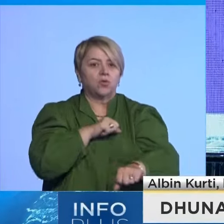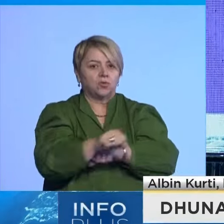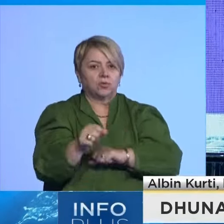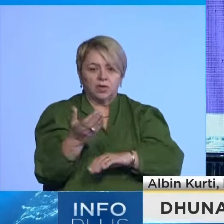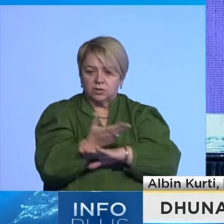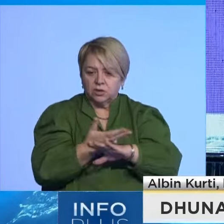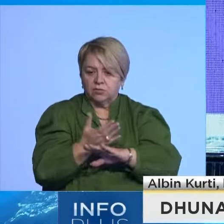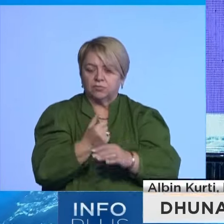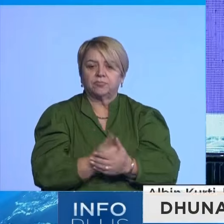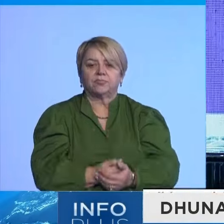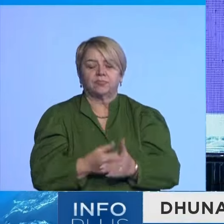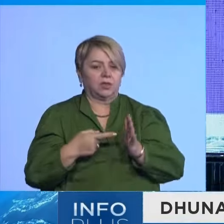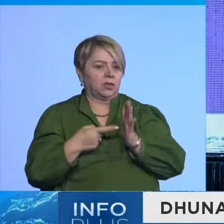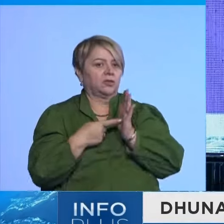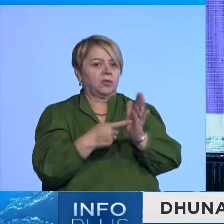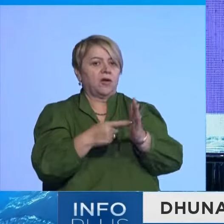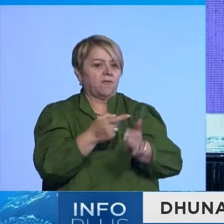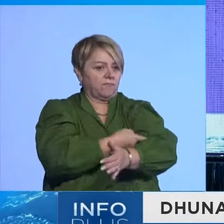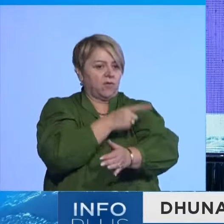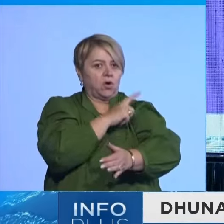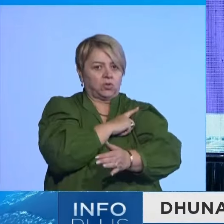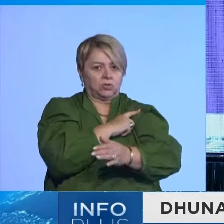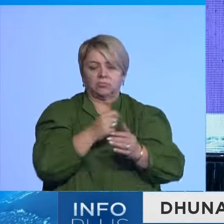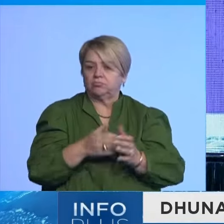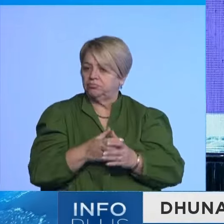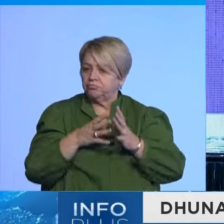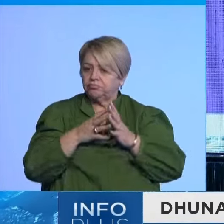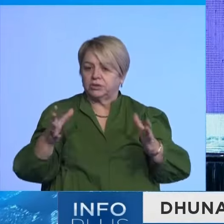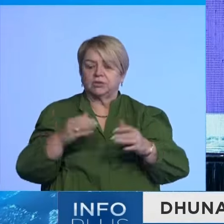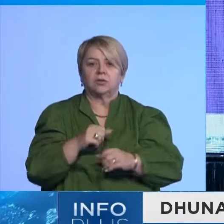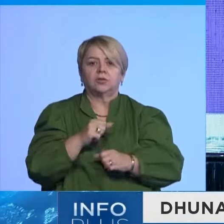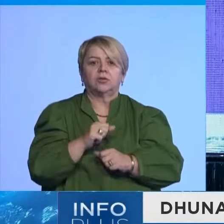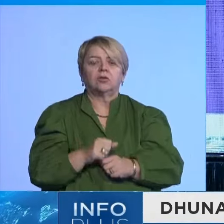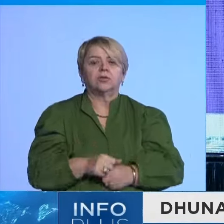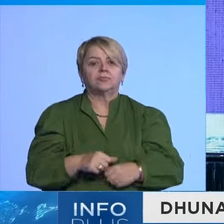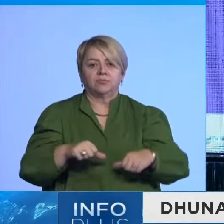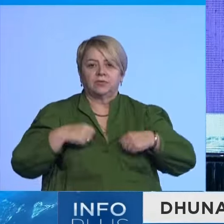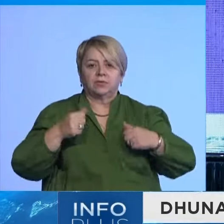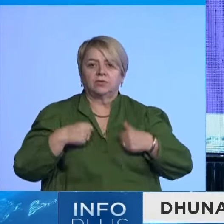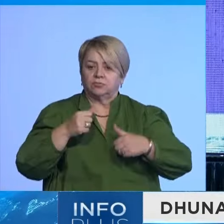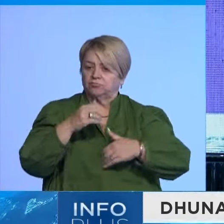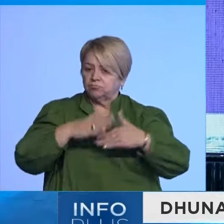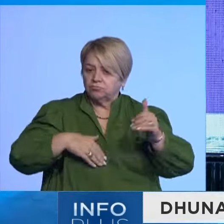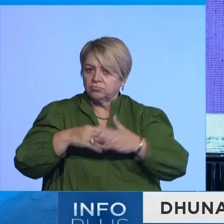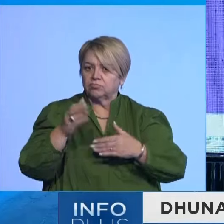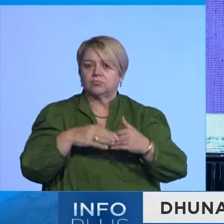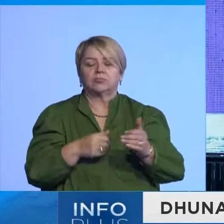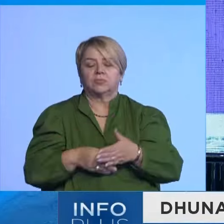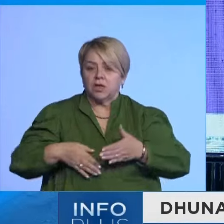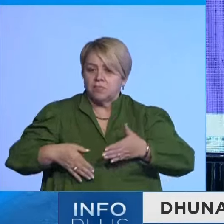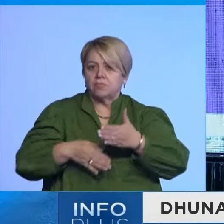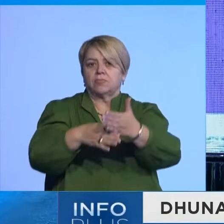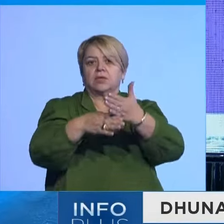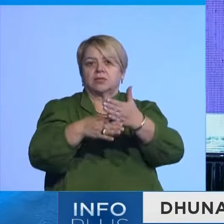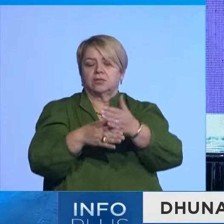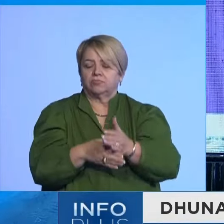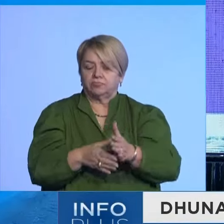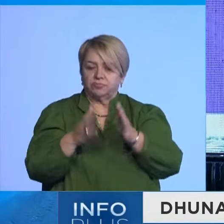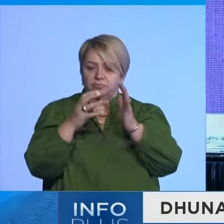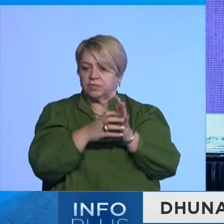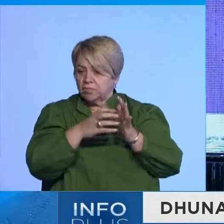luftës kanë treguar forcë të jashtëzakonshme për të ndërtuar një jetë të re. Andaj krahas mbështetjes të përhershme